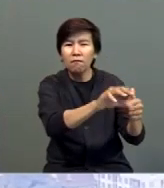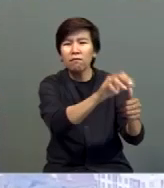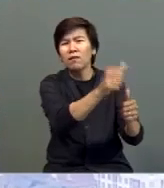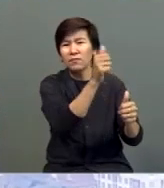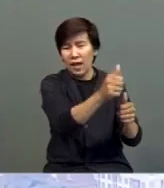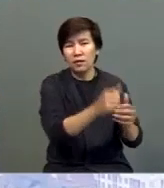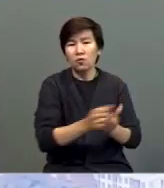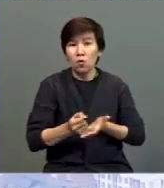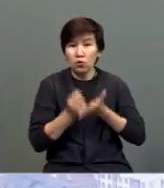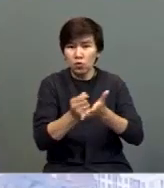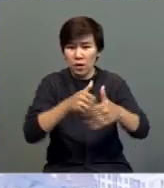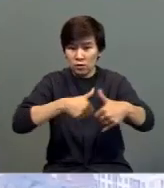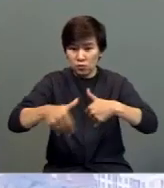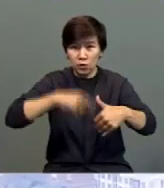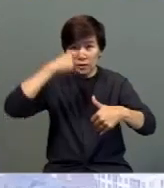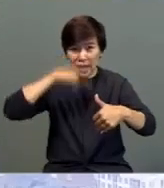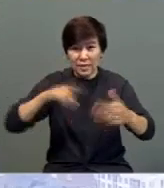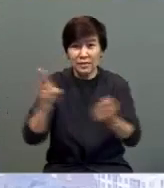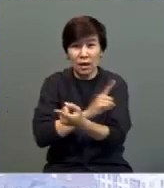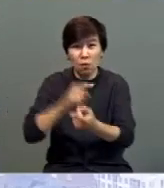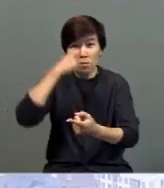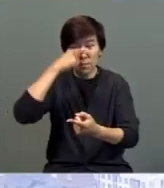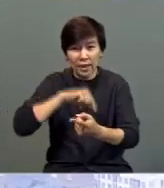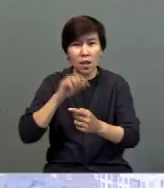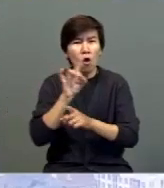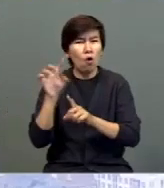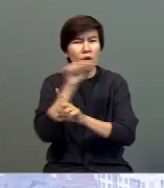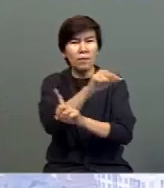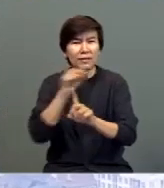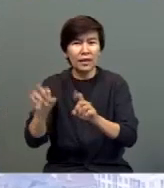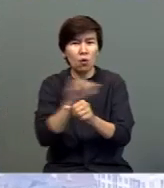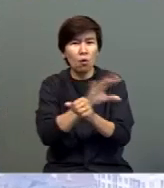หมอตรวจด้วยอีกคนหนึ่งไม่ต้องพึ่งใครครับเราเพิ่งซึ่งกันและกันสังคมไทยเราก็จะรอดอย่าลืมนะครับ100%ครับ 100%